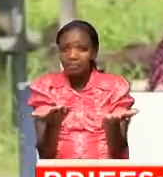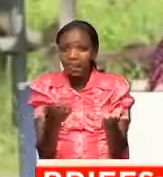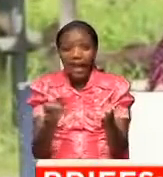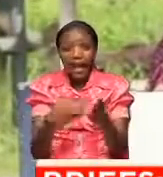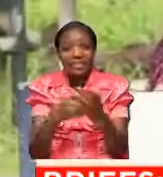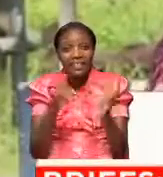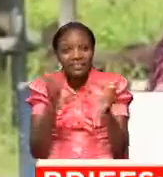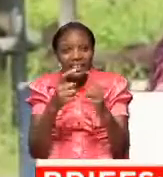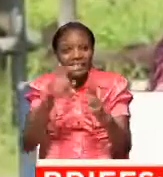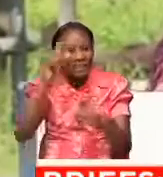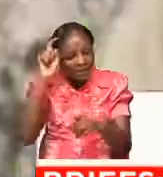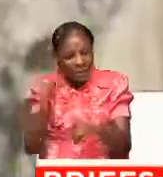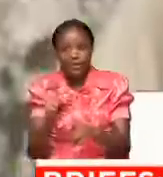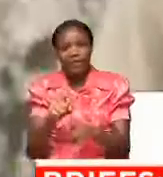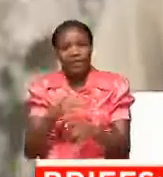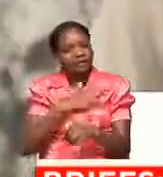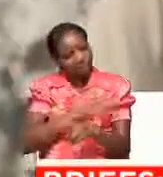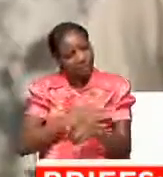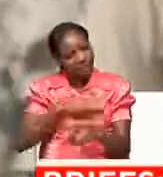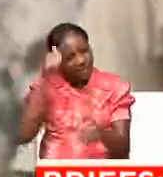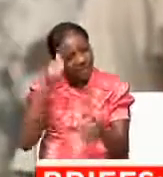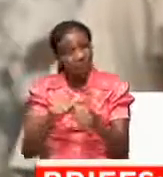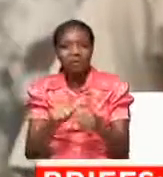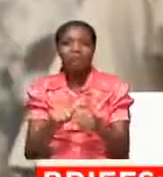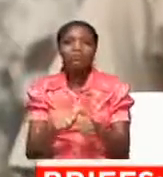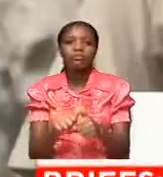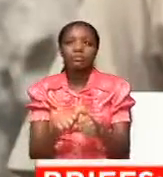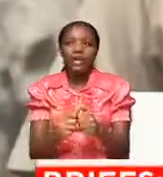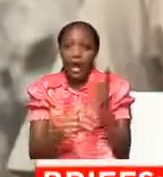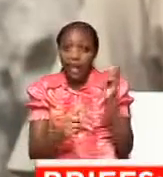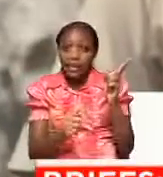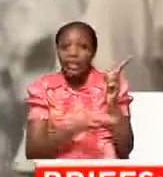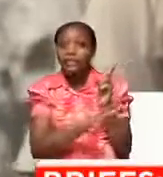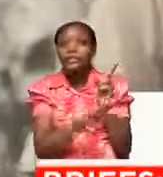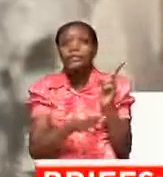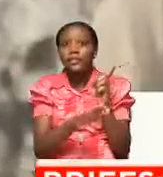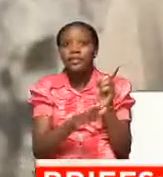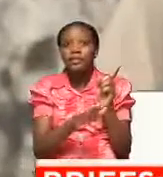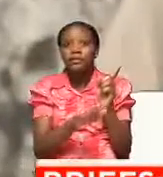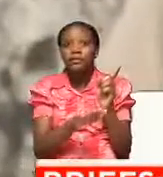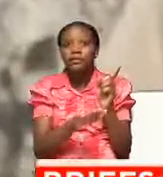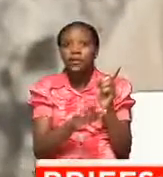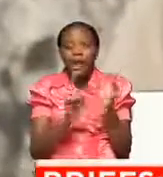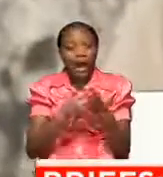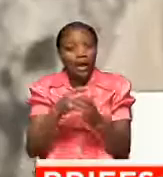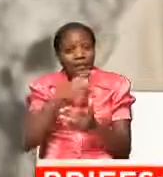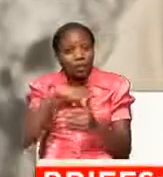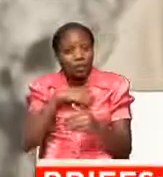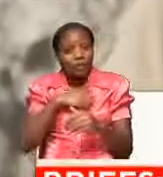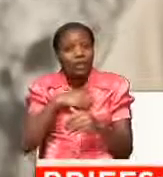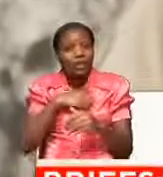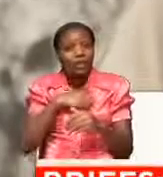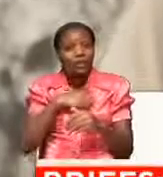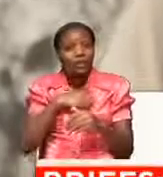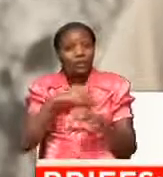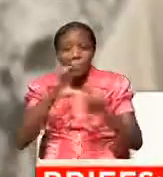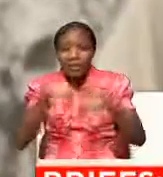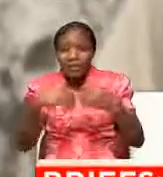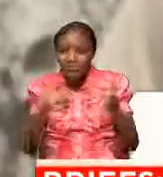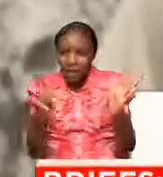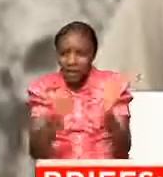Kupima, mutapimwa. Na ni hapa ndio mahali imebakia. Na hapa sisi tutawekea uzito